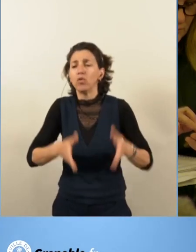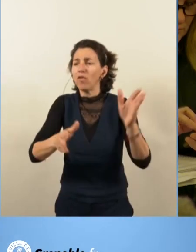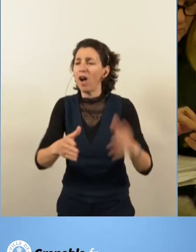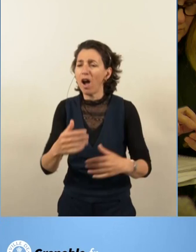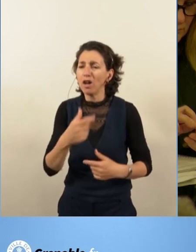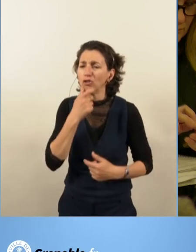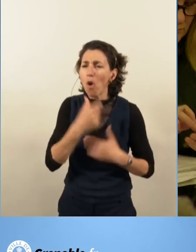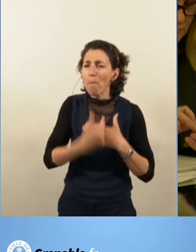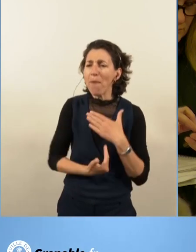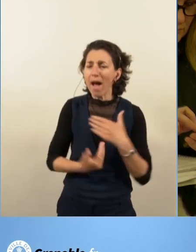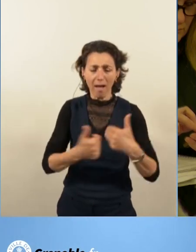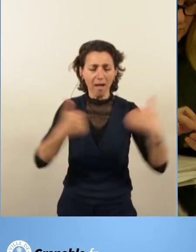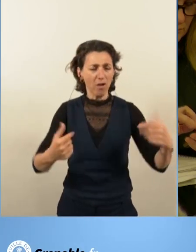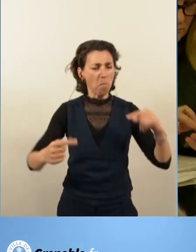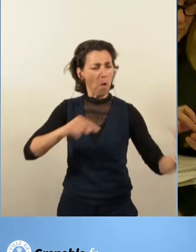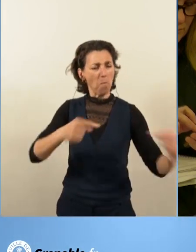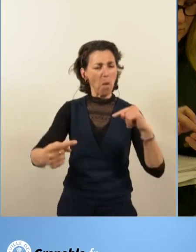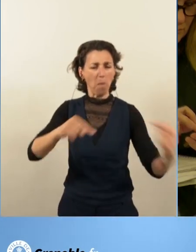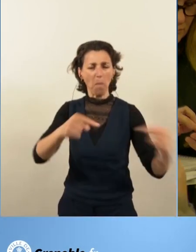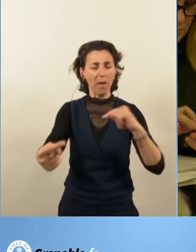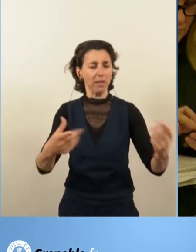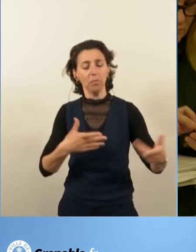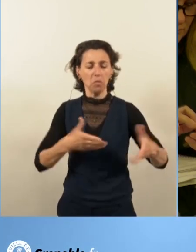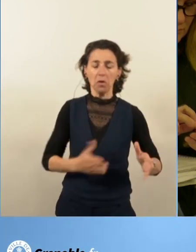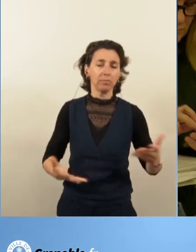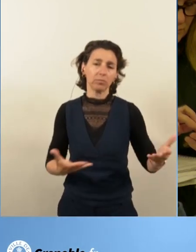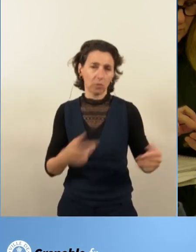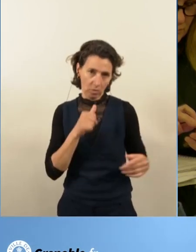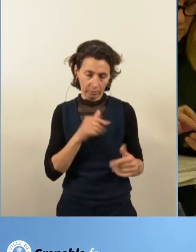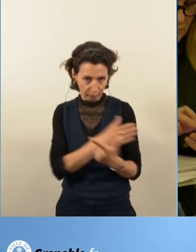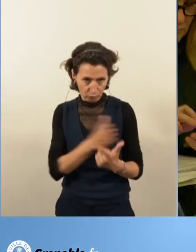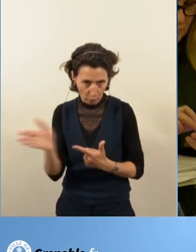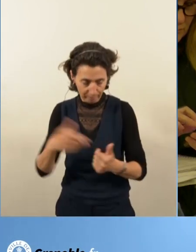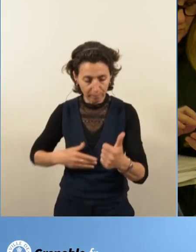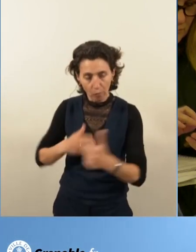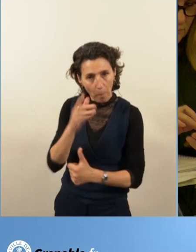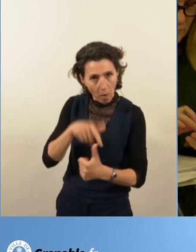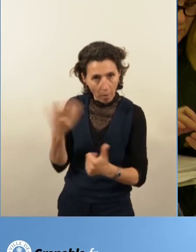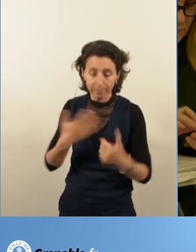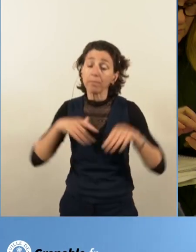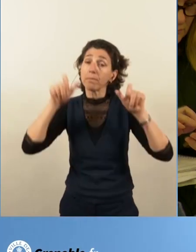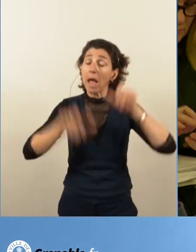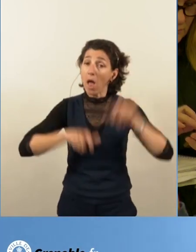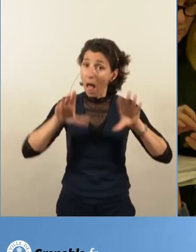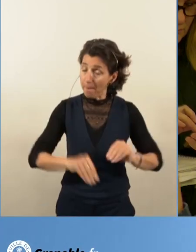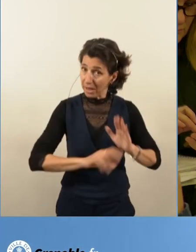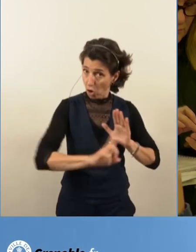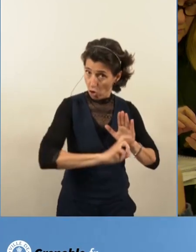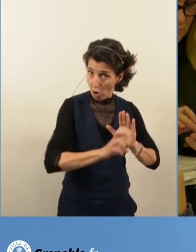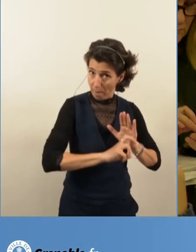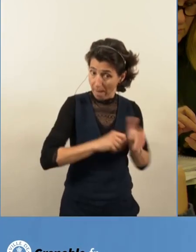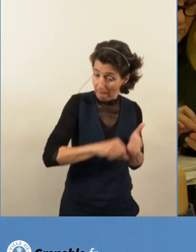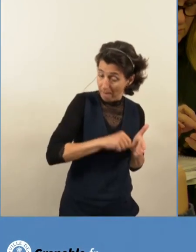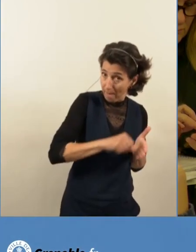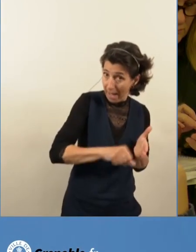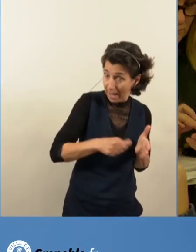cette pénalisation s'observe par deux aspects premier aspect ce sont les grenoblois qui payent pour les non-grenoglois le